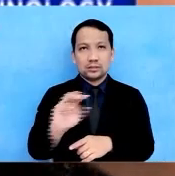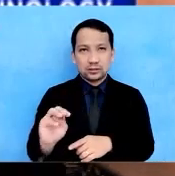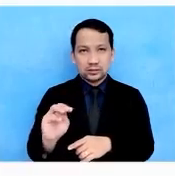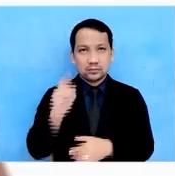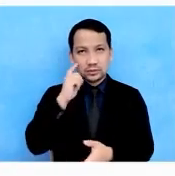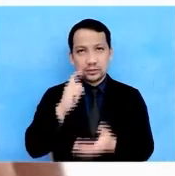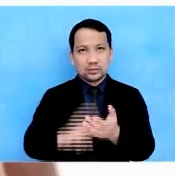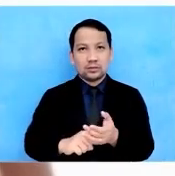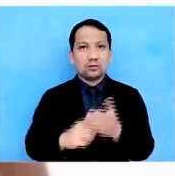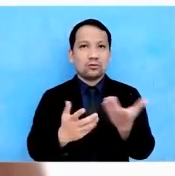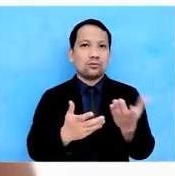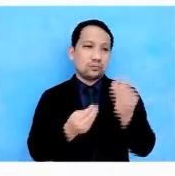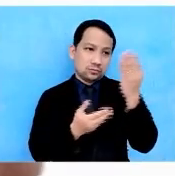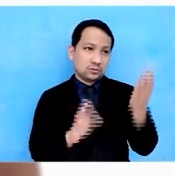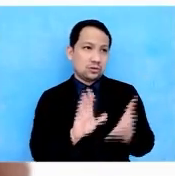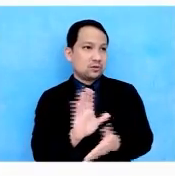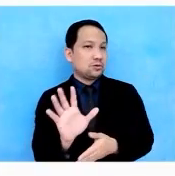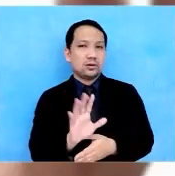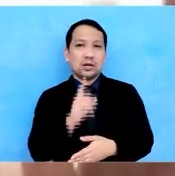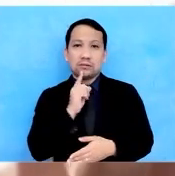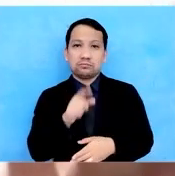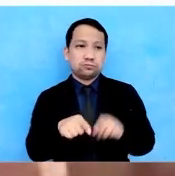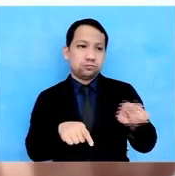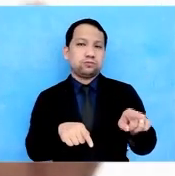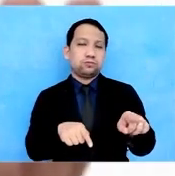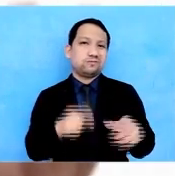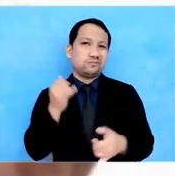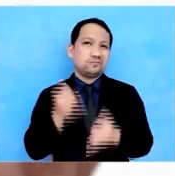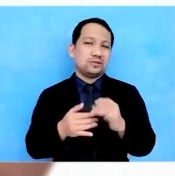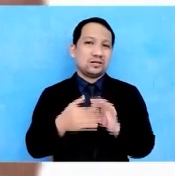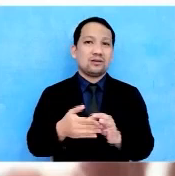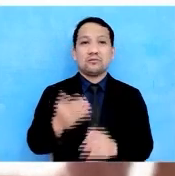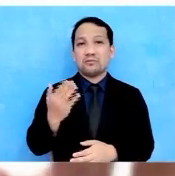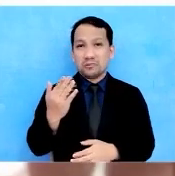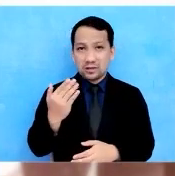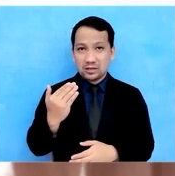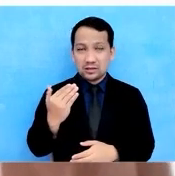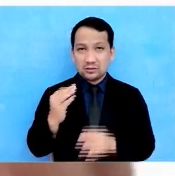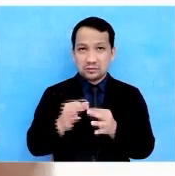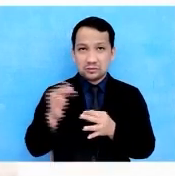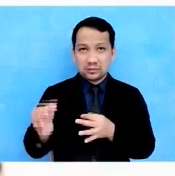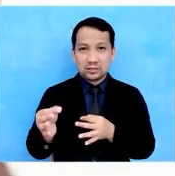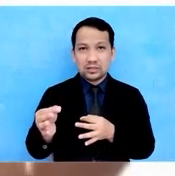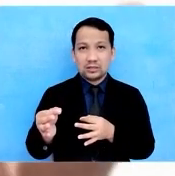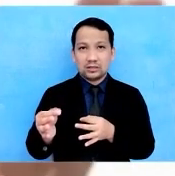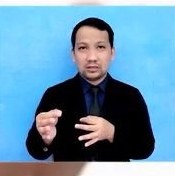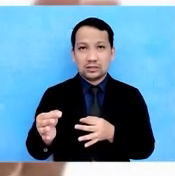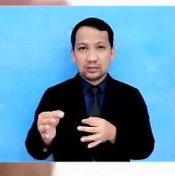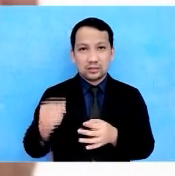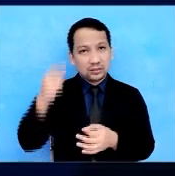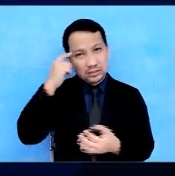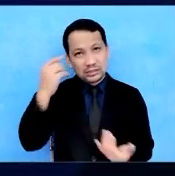don't want to tell the public, you know what, you can lax because we will extend. Ganun lang yung mindset namin